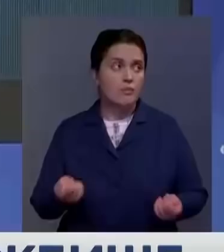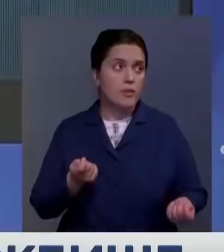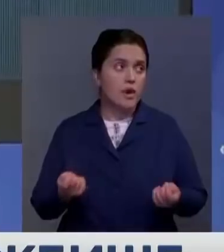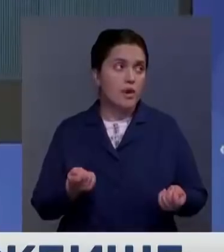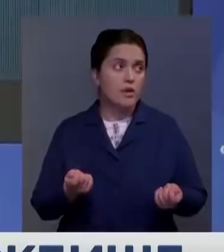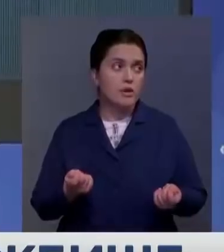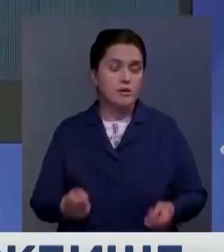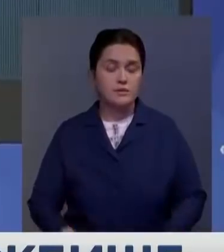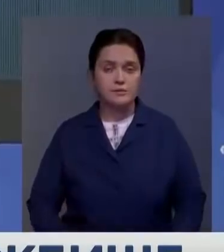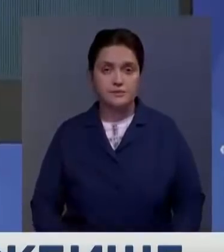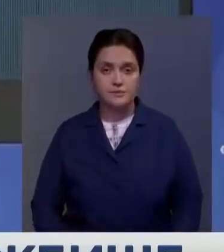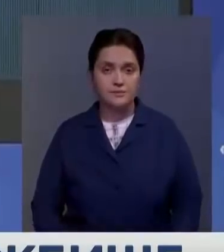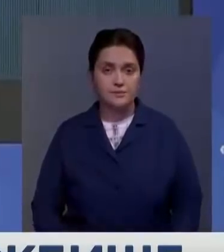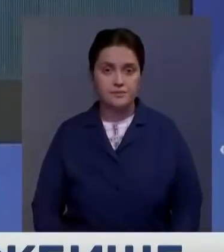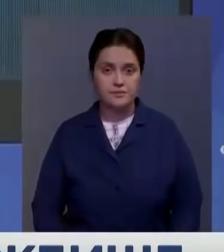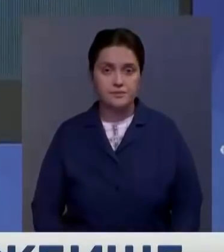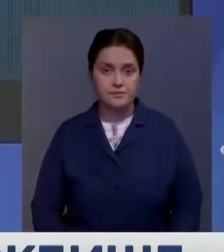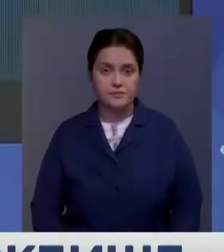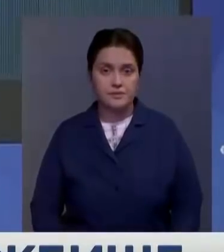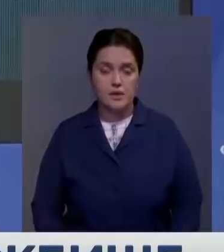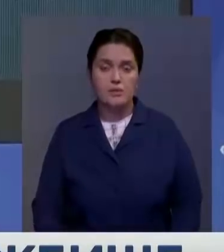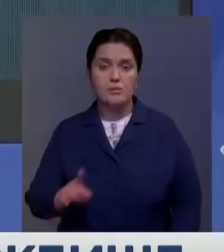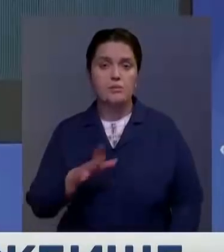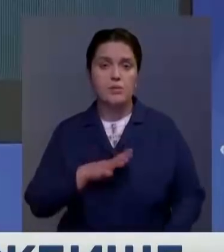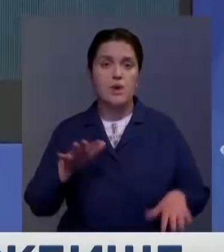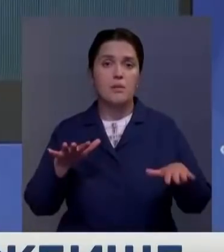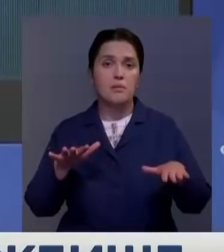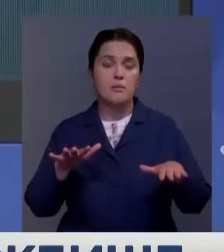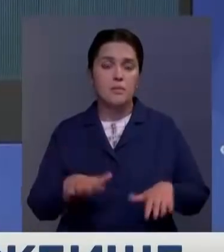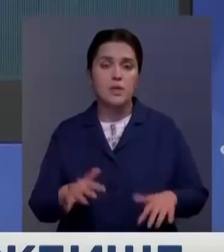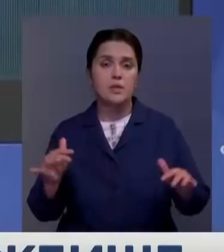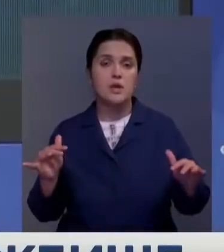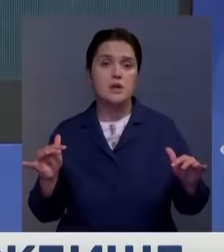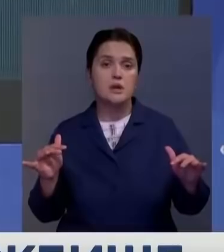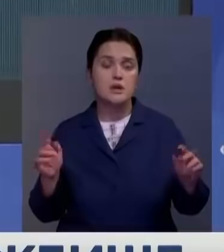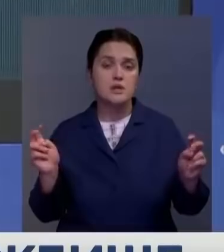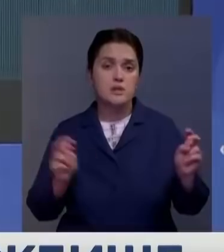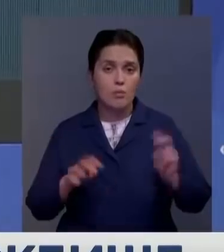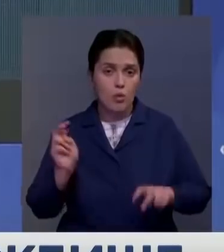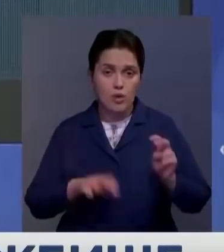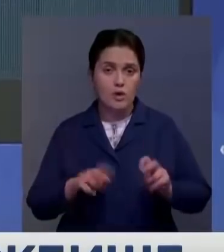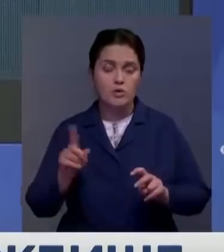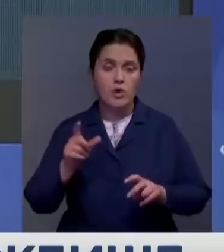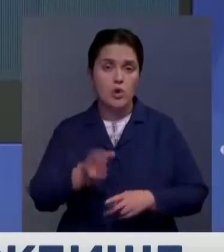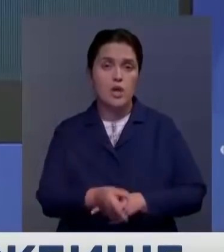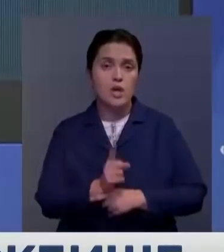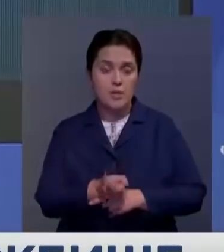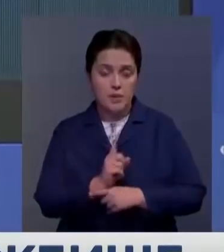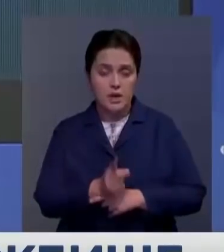Баутина, чтобы были места сборов, чтобы люди, которые рыбачат, чтобы они